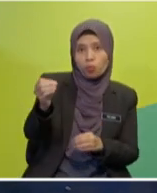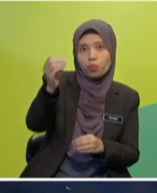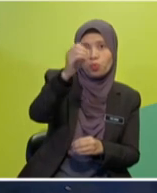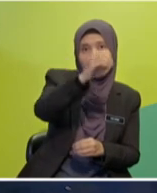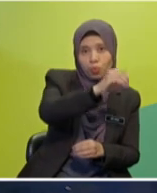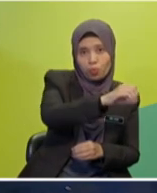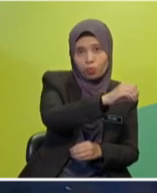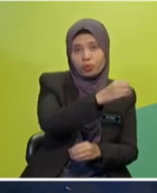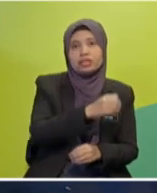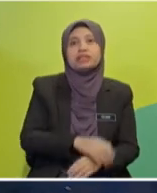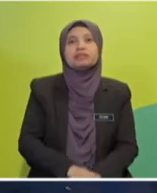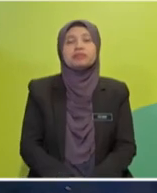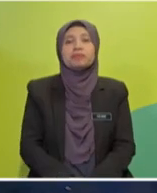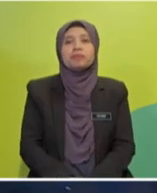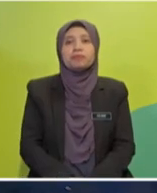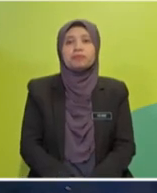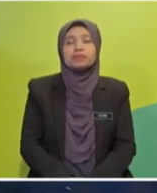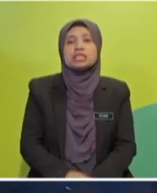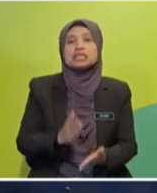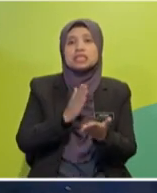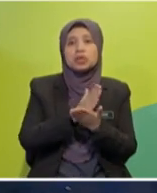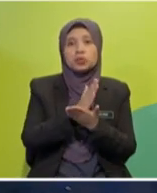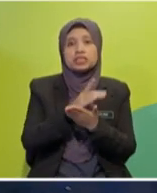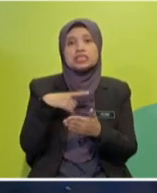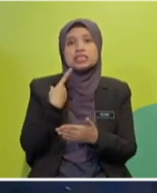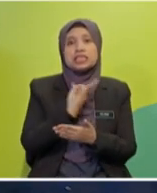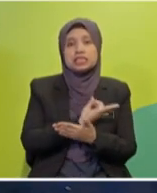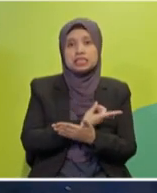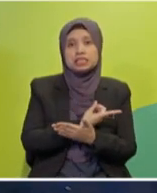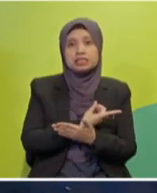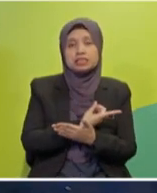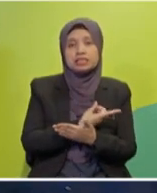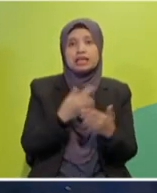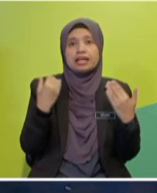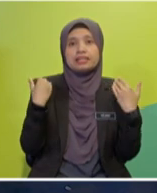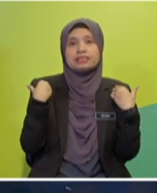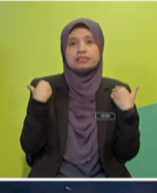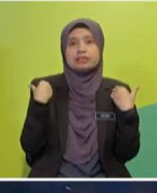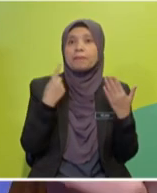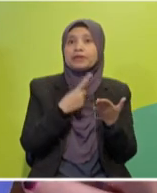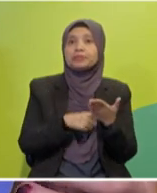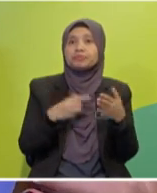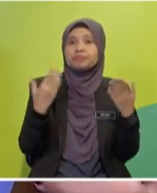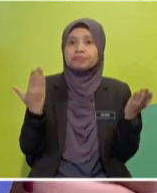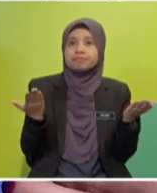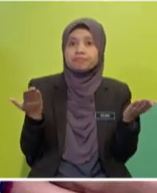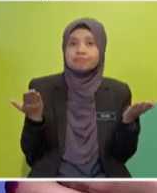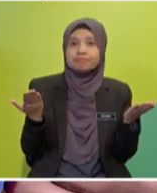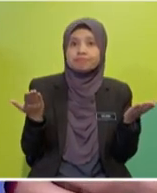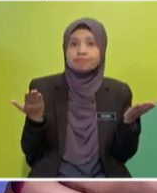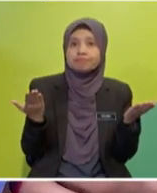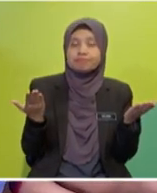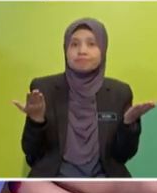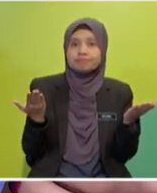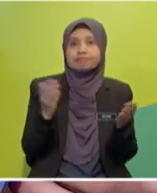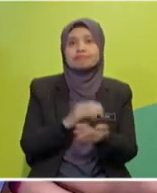pun ada. Ya. Okey, seterusnya kita ada apa ni? Dia agak tradisional saya rasa